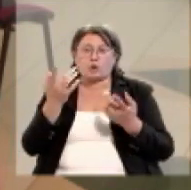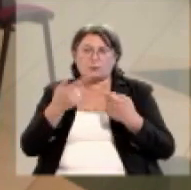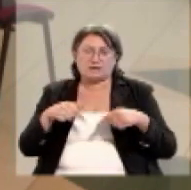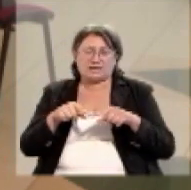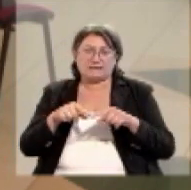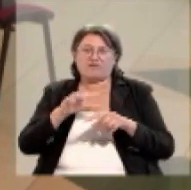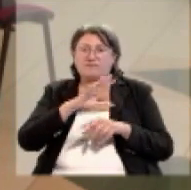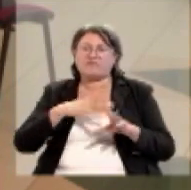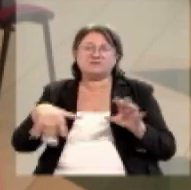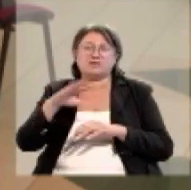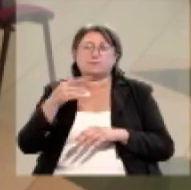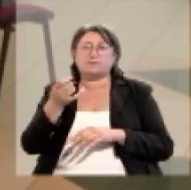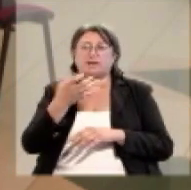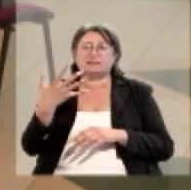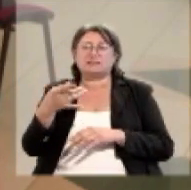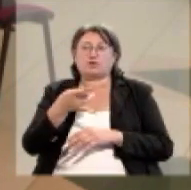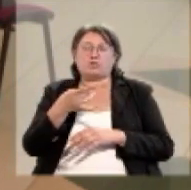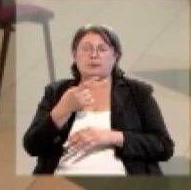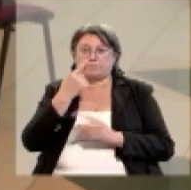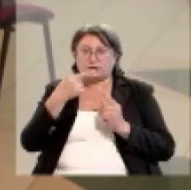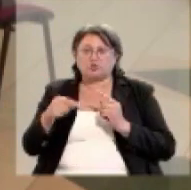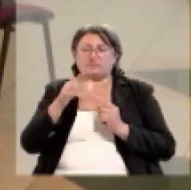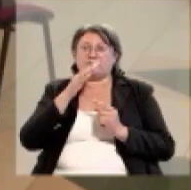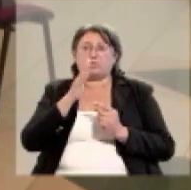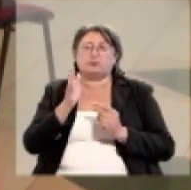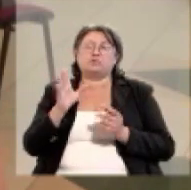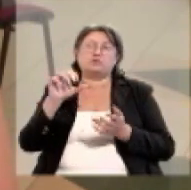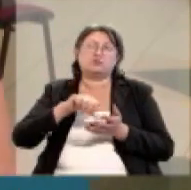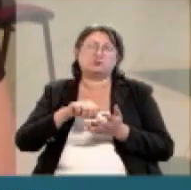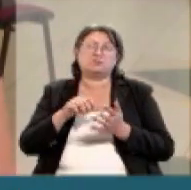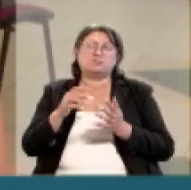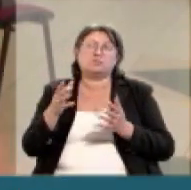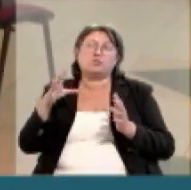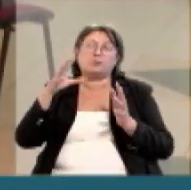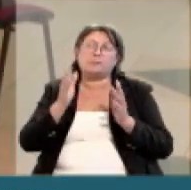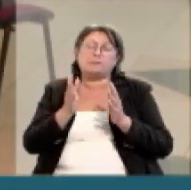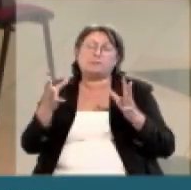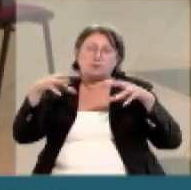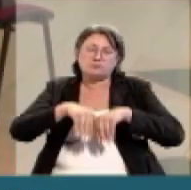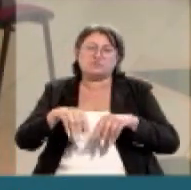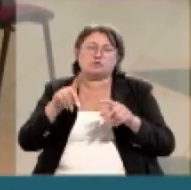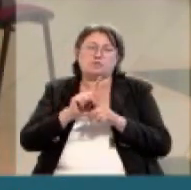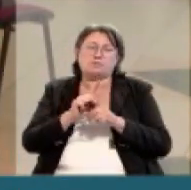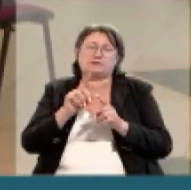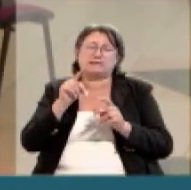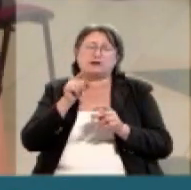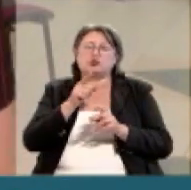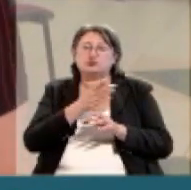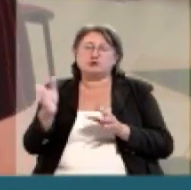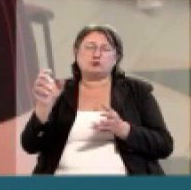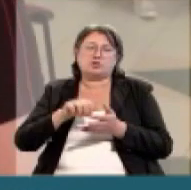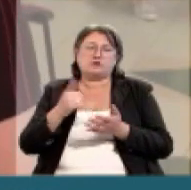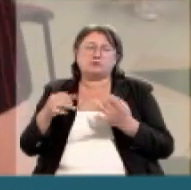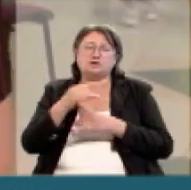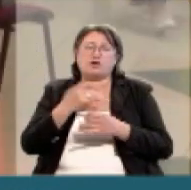ашу. Сондай-ақ жақын арада 1000-нан астам қатысушыны тартып, олармен көптеген жобалар жасау. Бүгін біз жұмыс қай бағытта жүргізілетінін талқыладық, жемісті